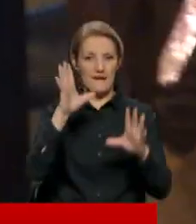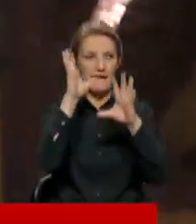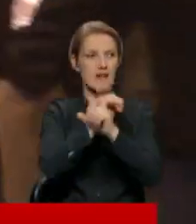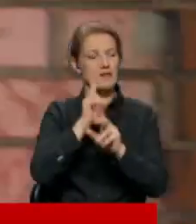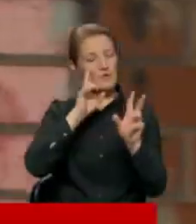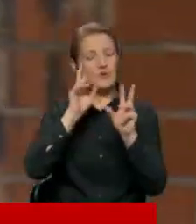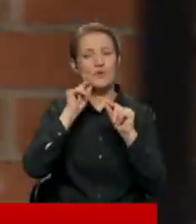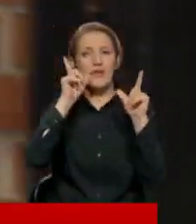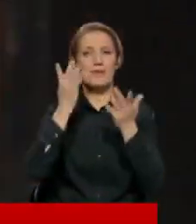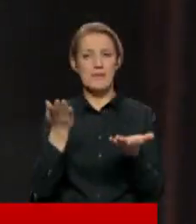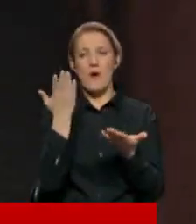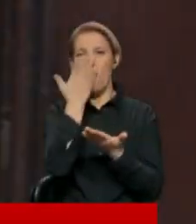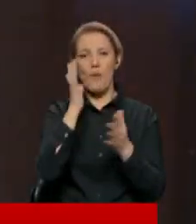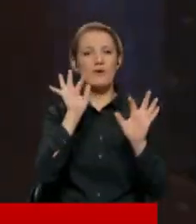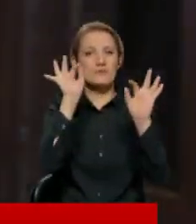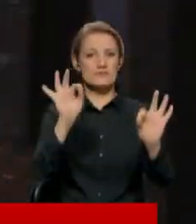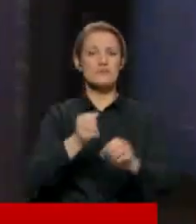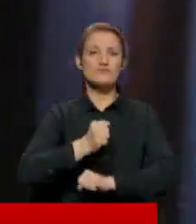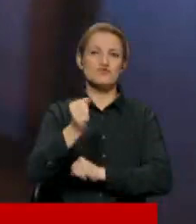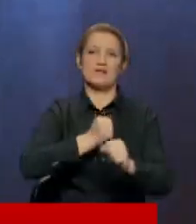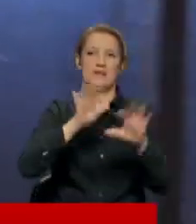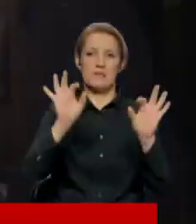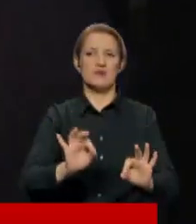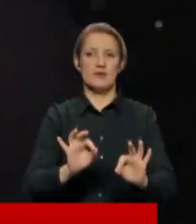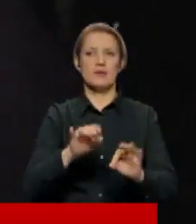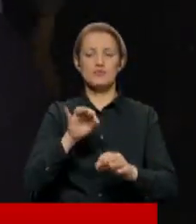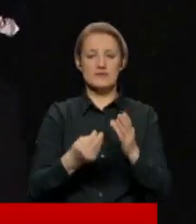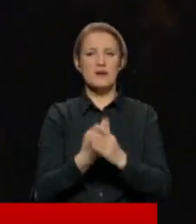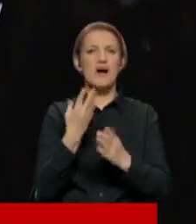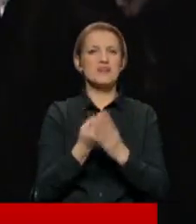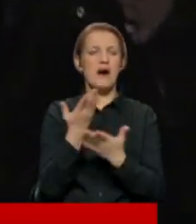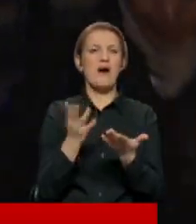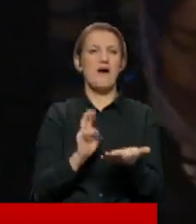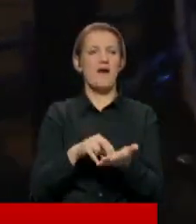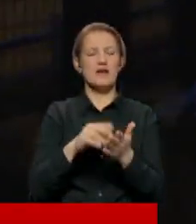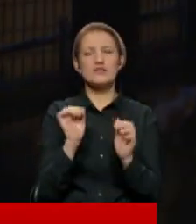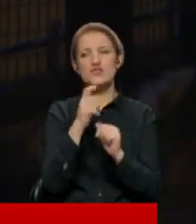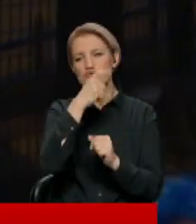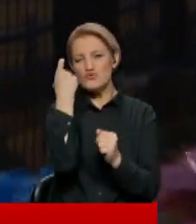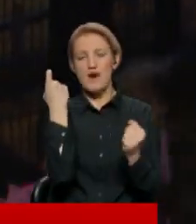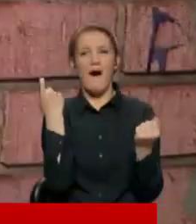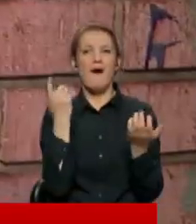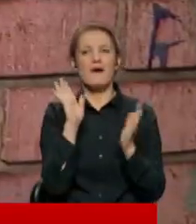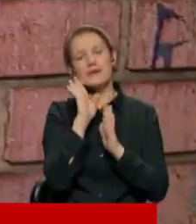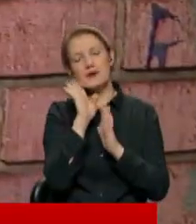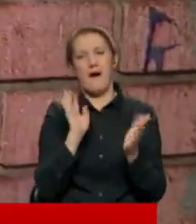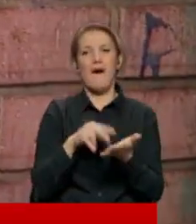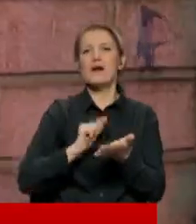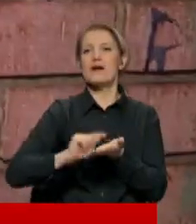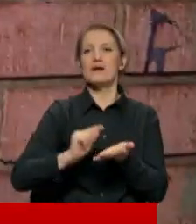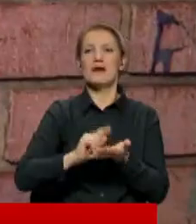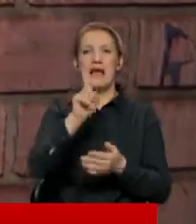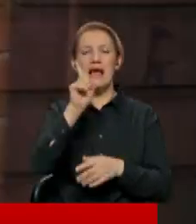karanlıkta uyanabilme, okula ulaşabilme mücadelesi başladı. Sabah sabah kalkıyoruz, sıcacık yatağımızdan ders işliyoruz. İlk ders